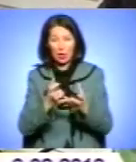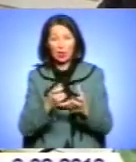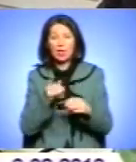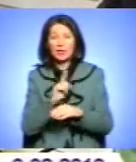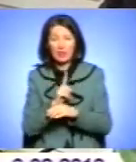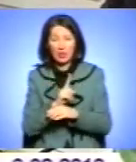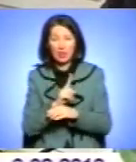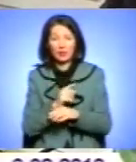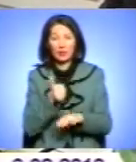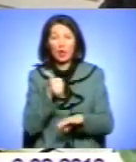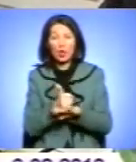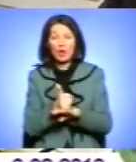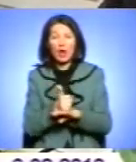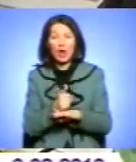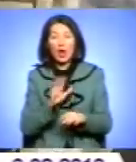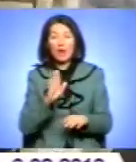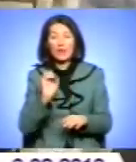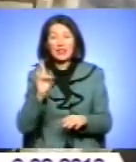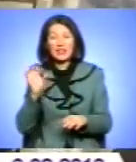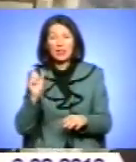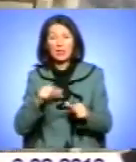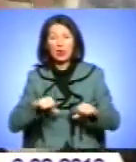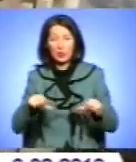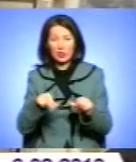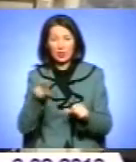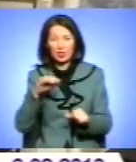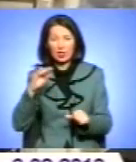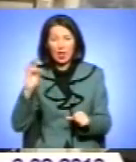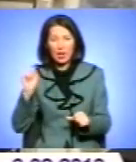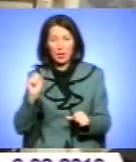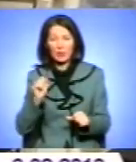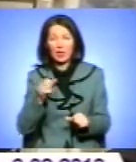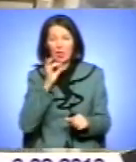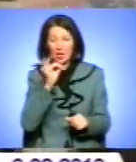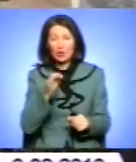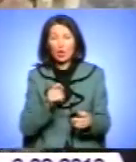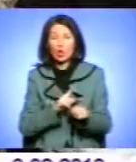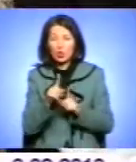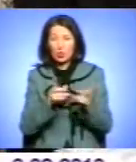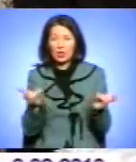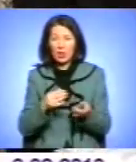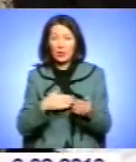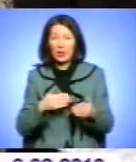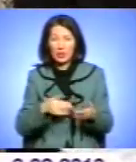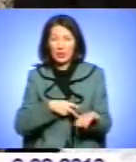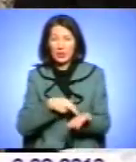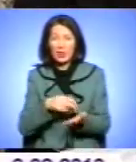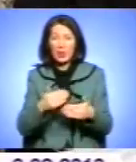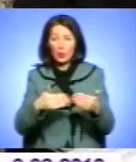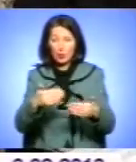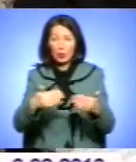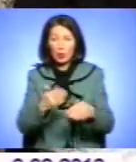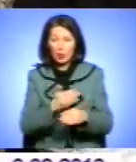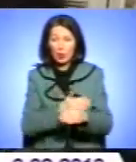Голова Венеціанської комісії Джанні Буккікіо своєю чергою зазначив, що до змін треба йти постійно і поступово, і не чекати повної підготовки